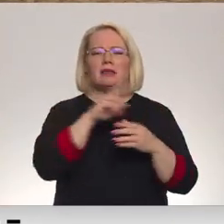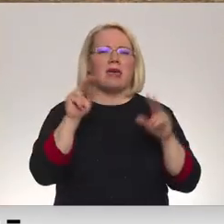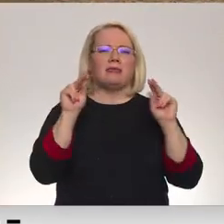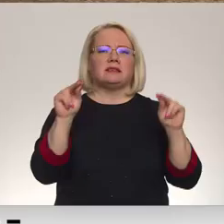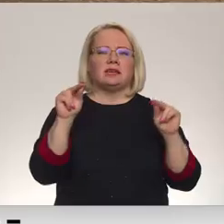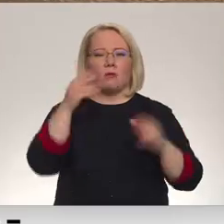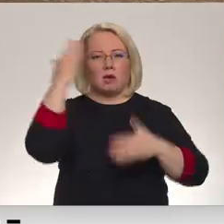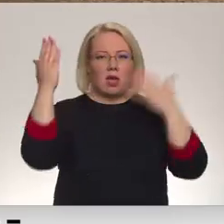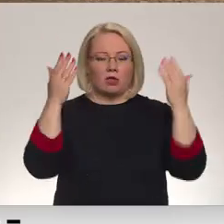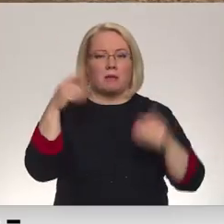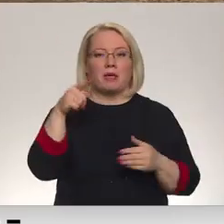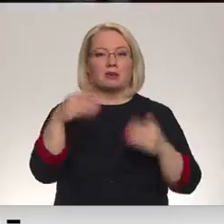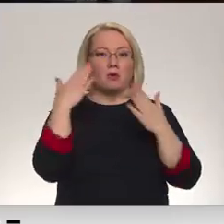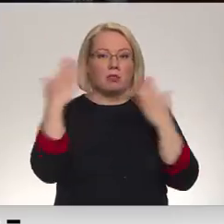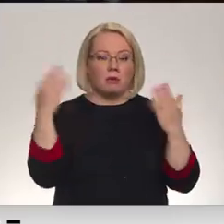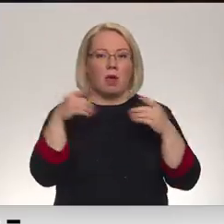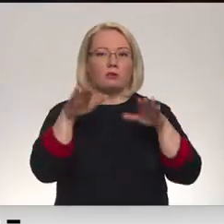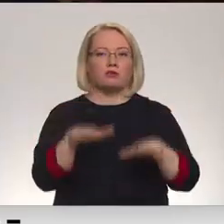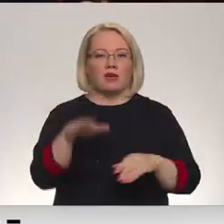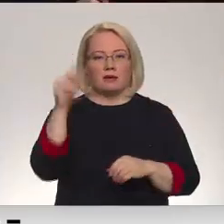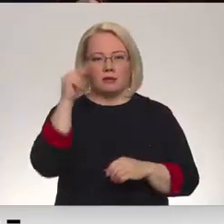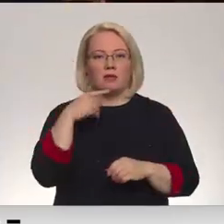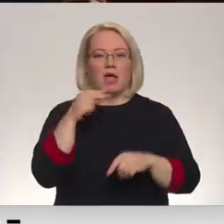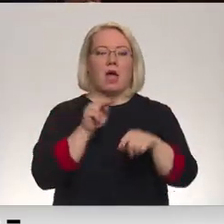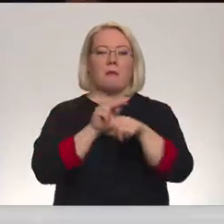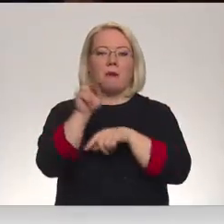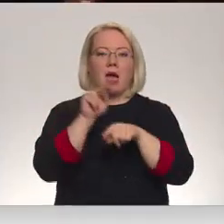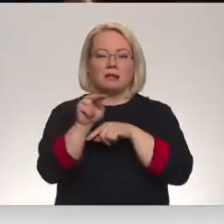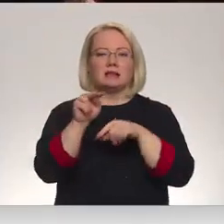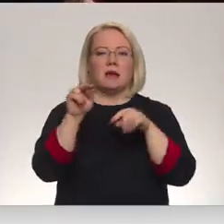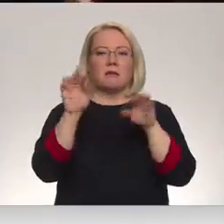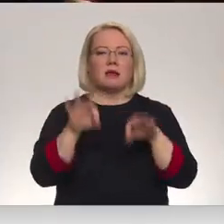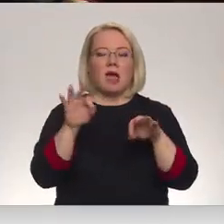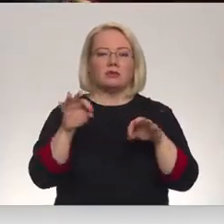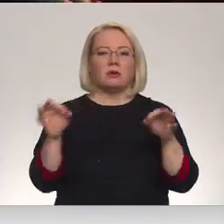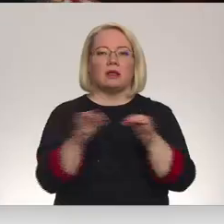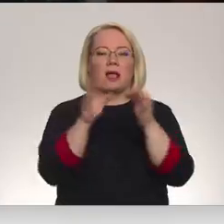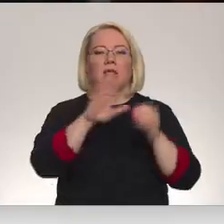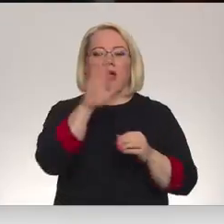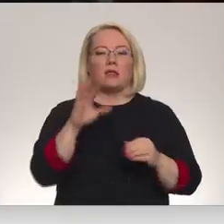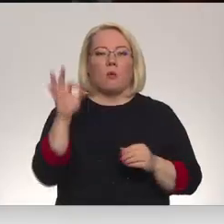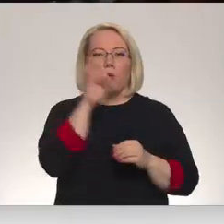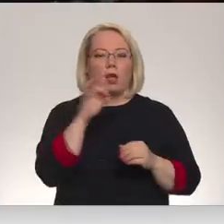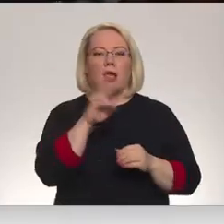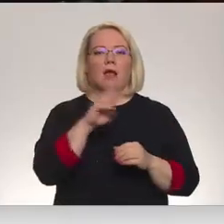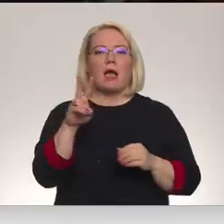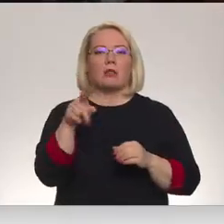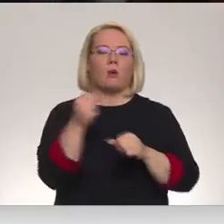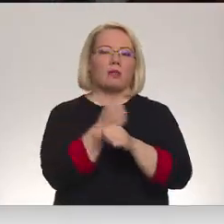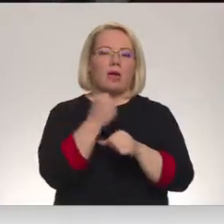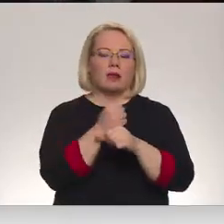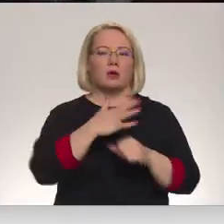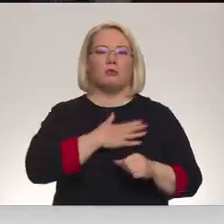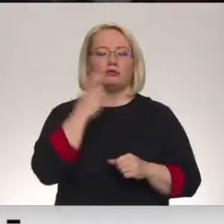nemāk, te pat uz vietas var iemācīties. Mācam cilvēkiem krāsot lieldienu olas, kā to darījuši mūsu senči. Ar dabas materiāliem